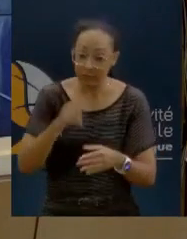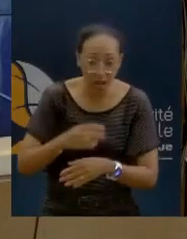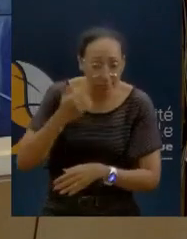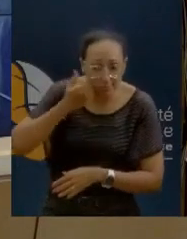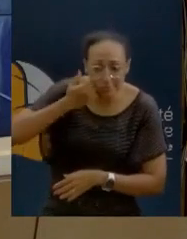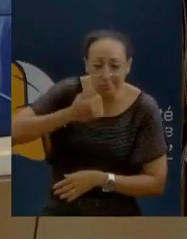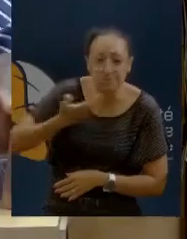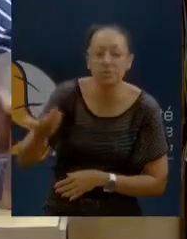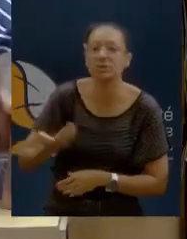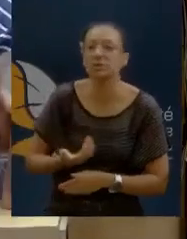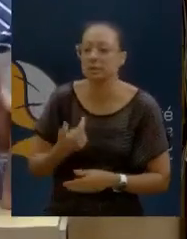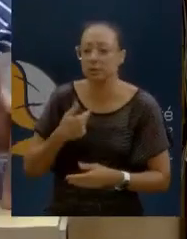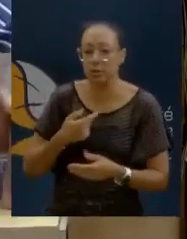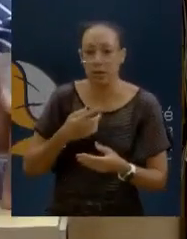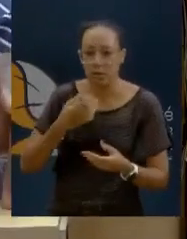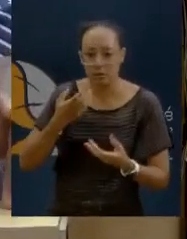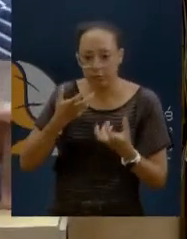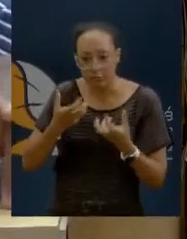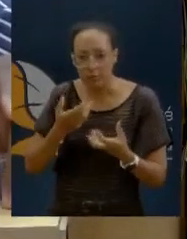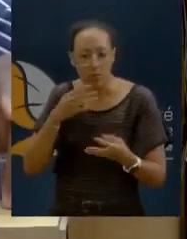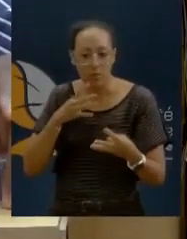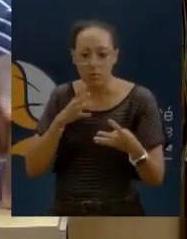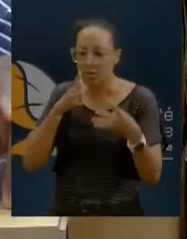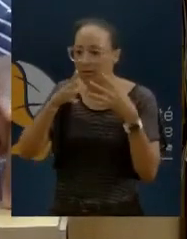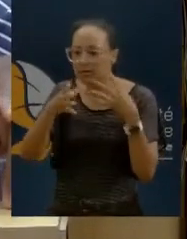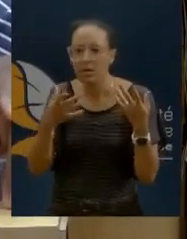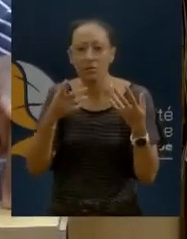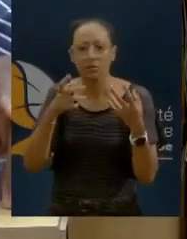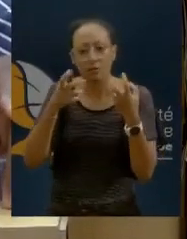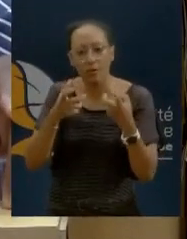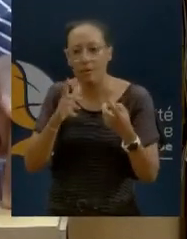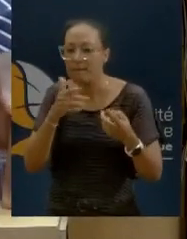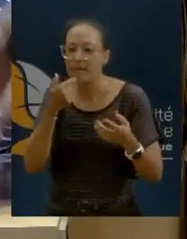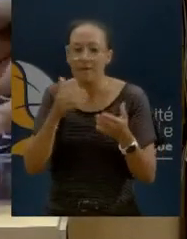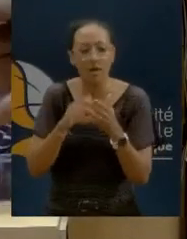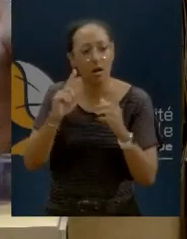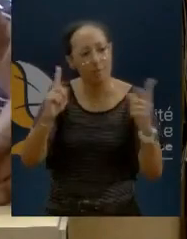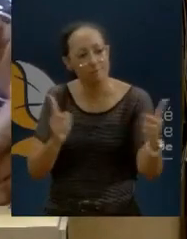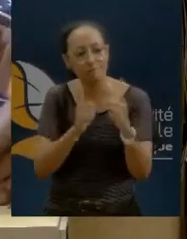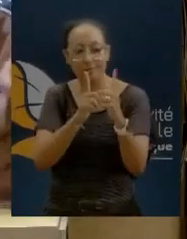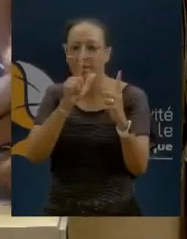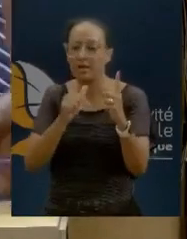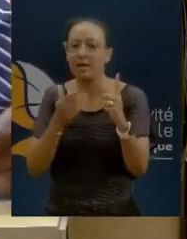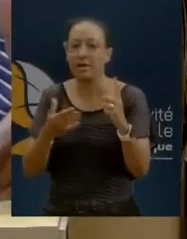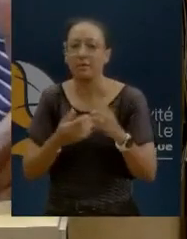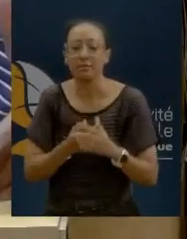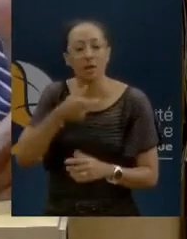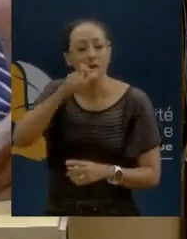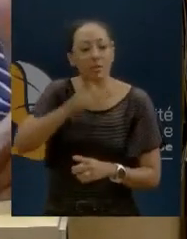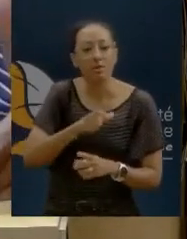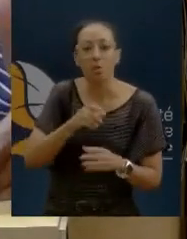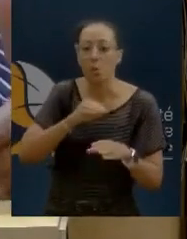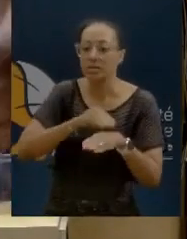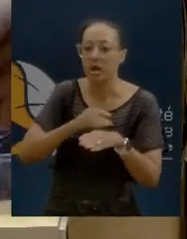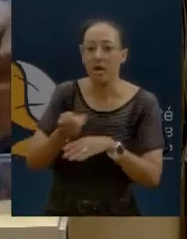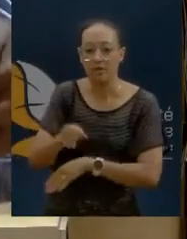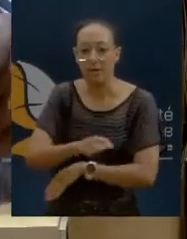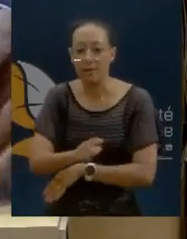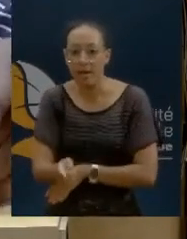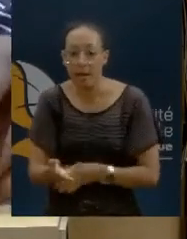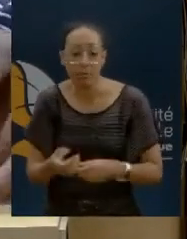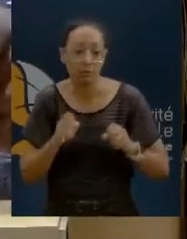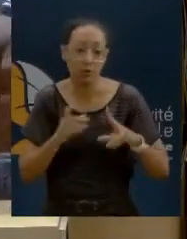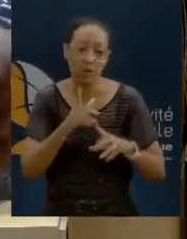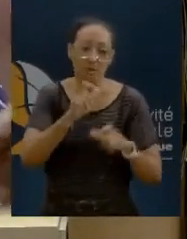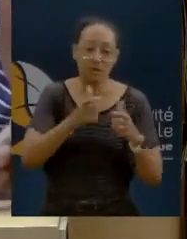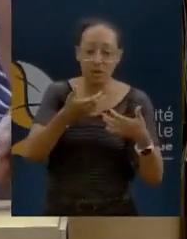préfère, en toute transparence, parler face à face. Alors, la conseillère ne vient pas en commission. Bon, ils envoient des